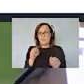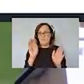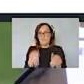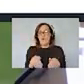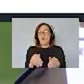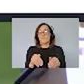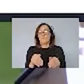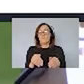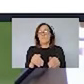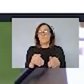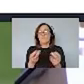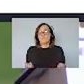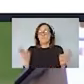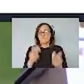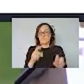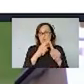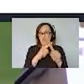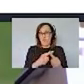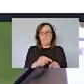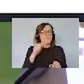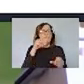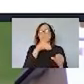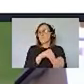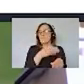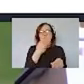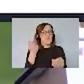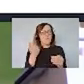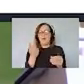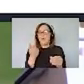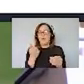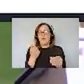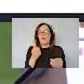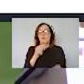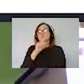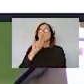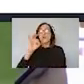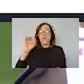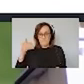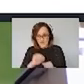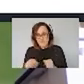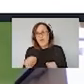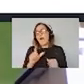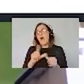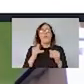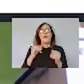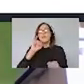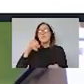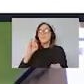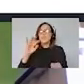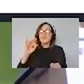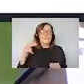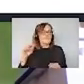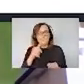drodzy Państwo, utworzyć ankietę. Tego nie ma w... jest w Zoomie, natomiast jakby tam w Jitsi nie